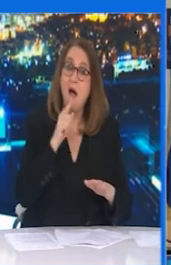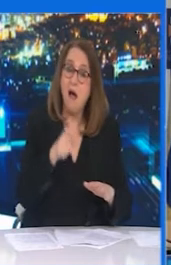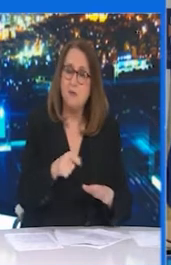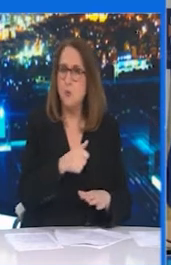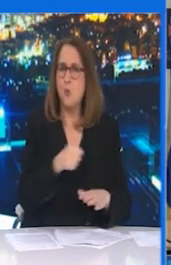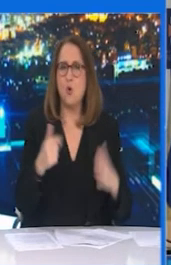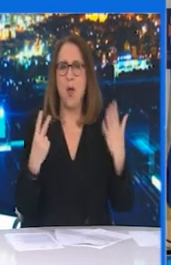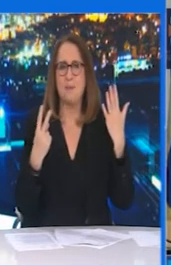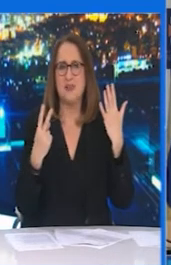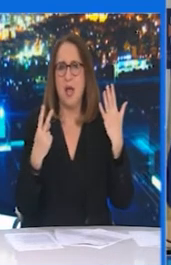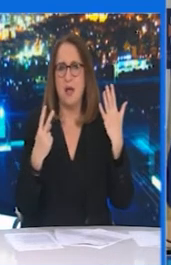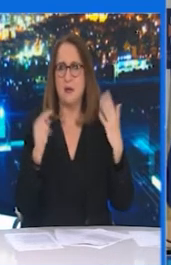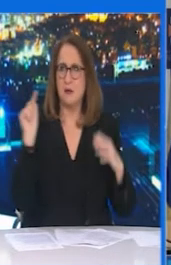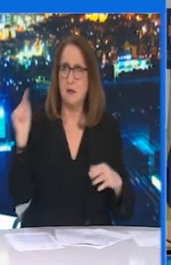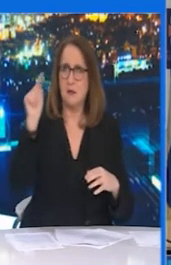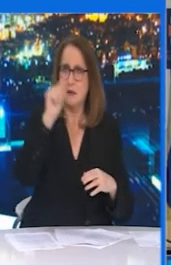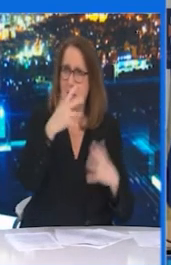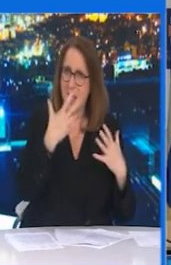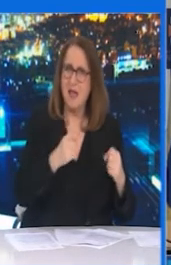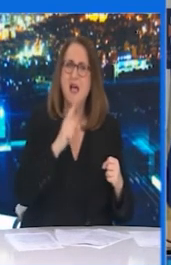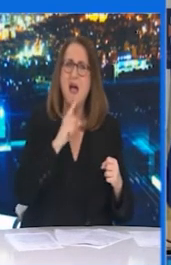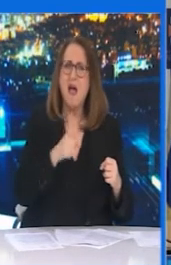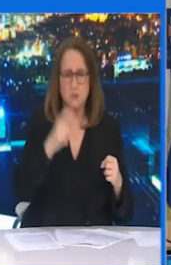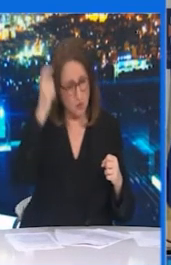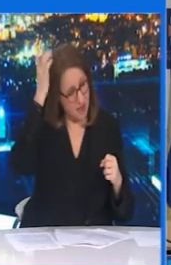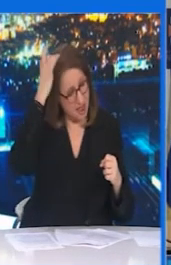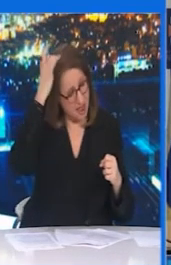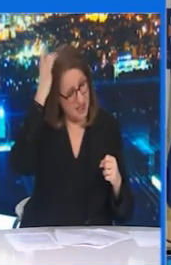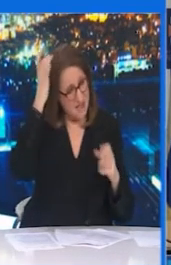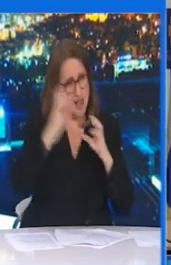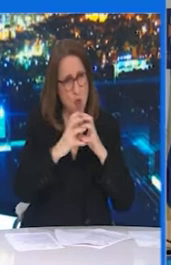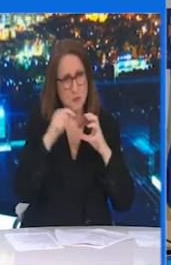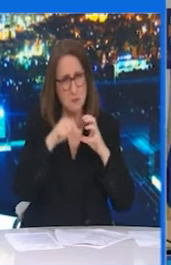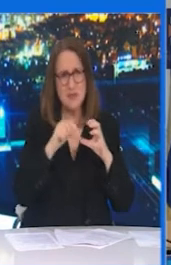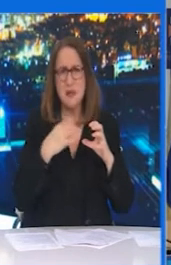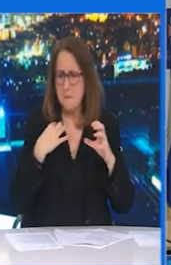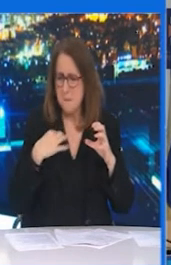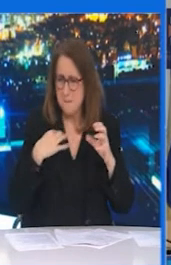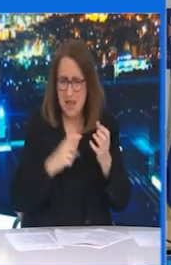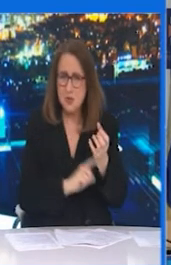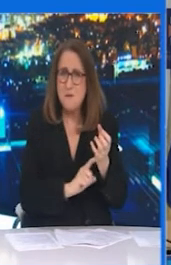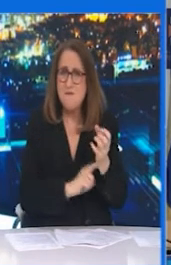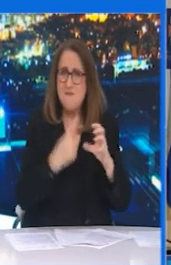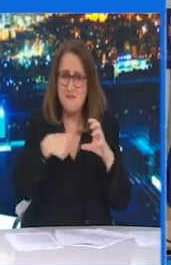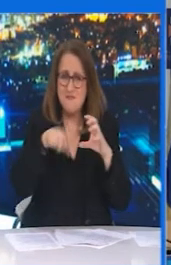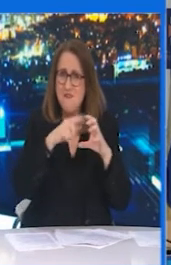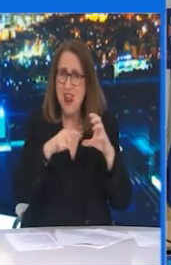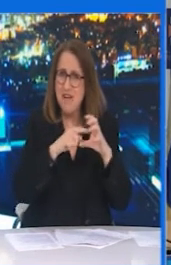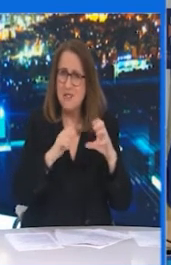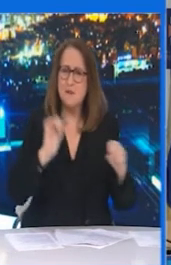7 περιπτώσεις διάχυτης ενδιακιακής πήξης και 18 περιπτώσεις θρομβώσης των